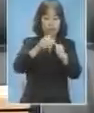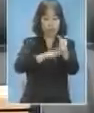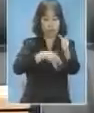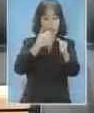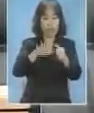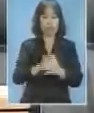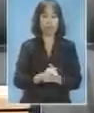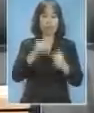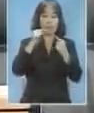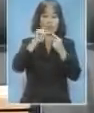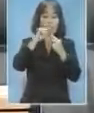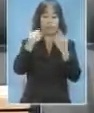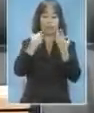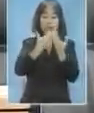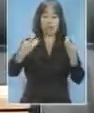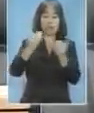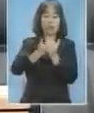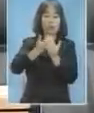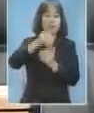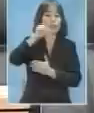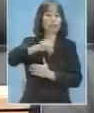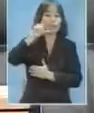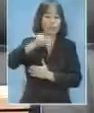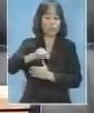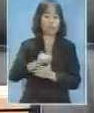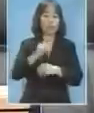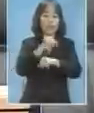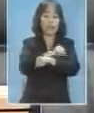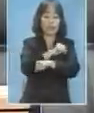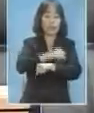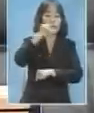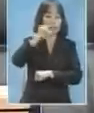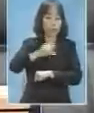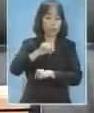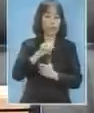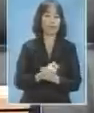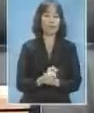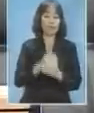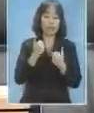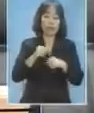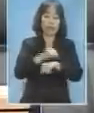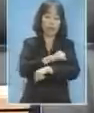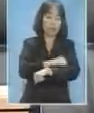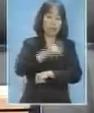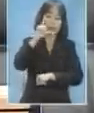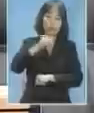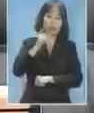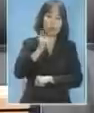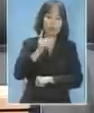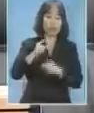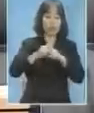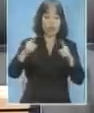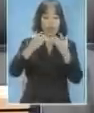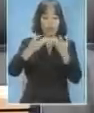ด้วยการที่เราผลิตสินค้าราคาถูกๆไงครับเราพูดกันถึงค่าแรงขั้นต่ำ ซึ่งก็ยังต่ำอยู่ไม่กระไดค่า